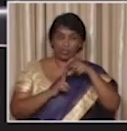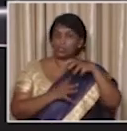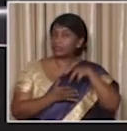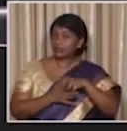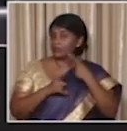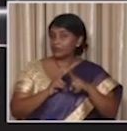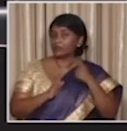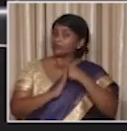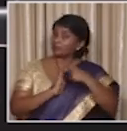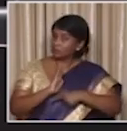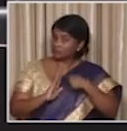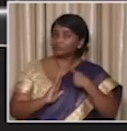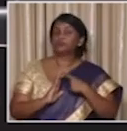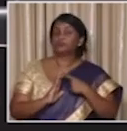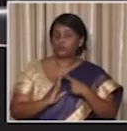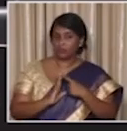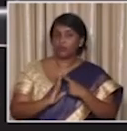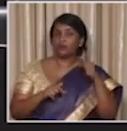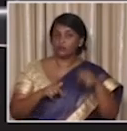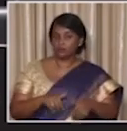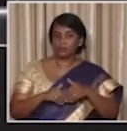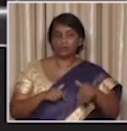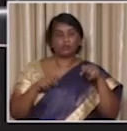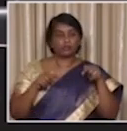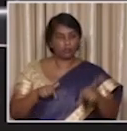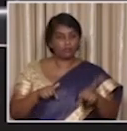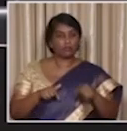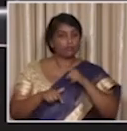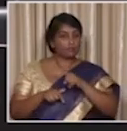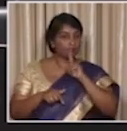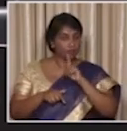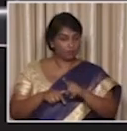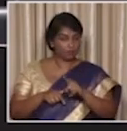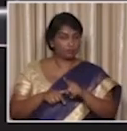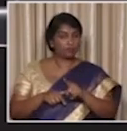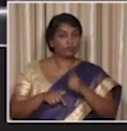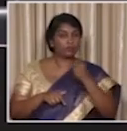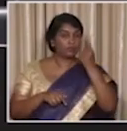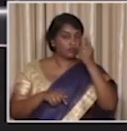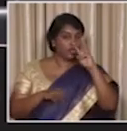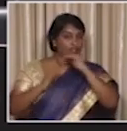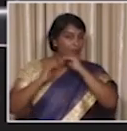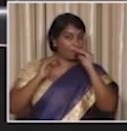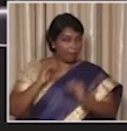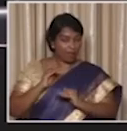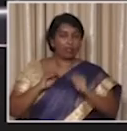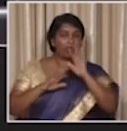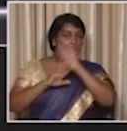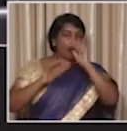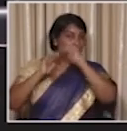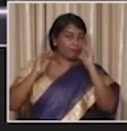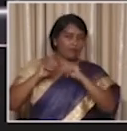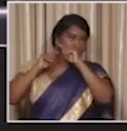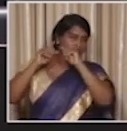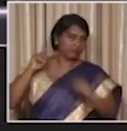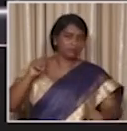samasta lankawa tulama me wenakota ada oya man kiyapu 13 en pahala indala 19 pahala indala